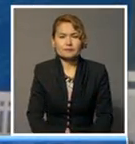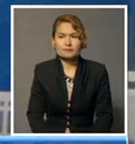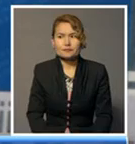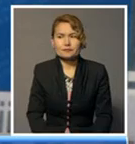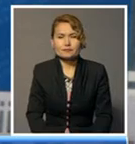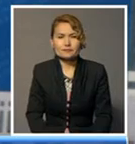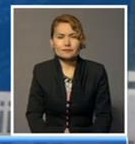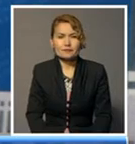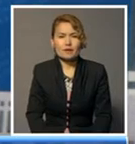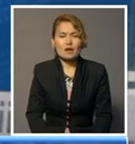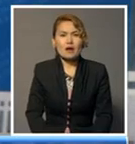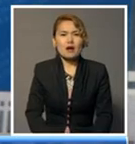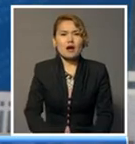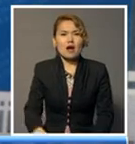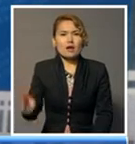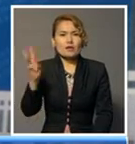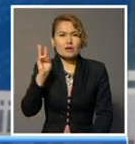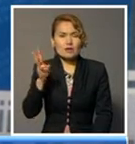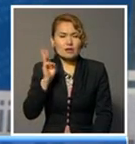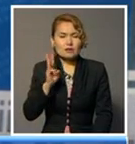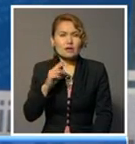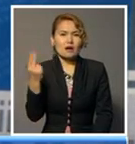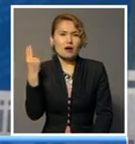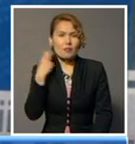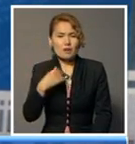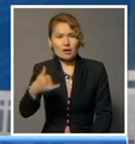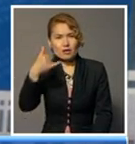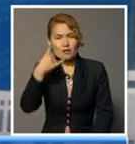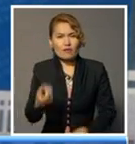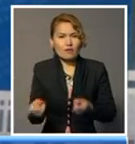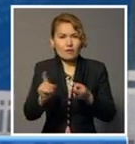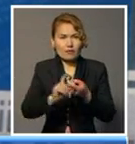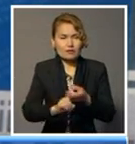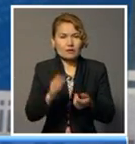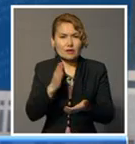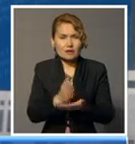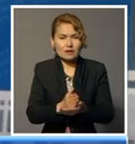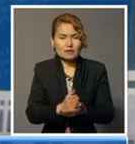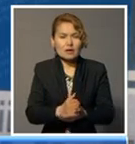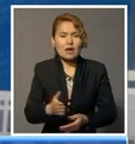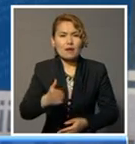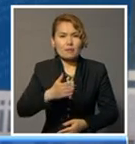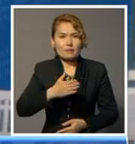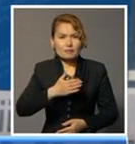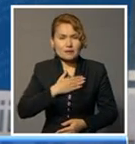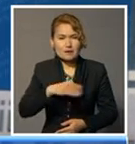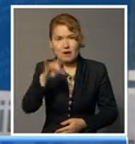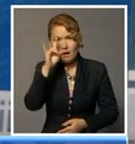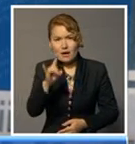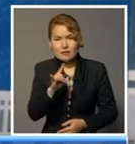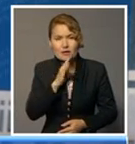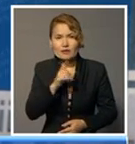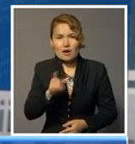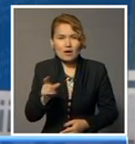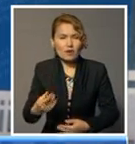арнайы телефон байланыс құрылды. Алдын ала ақпарат бойынша осы жарылыс салдарынан